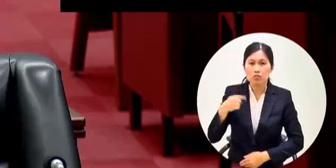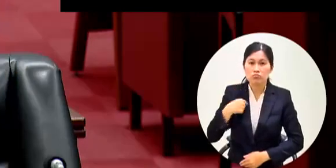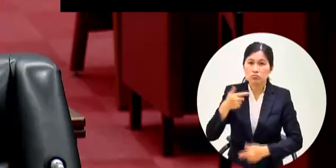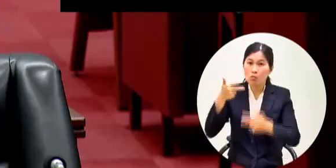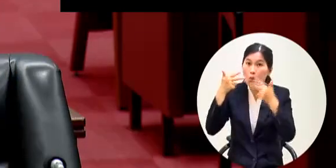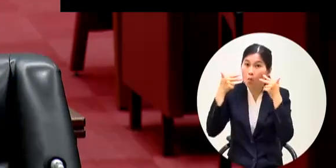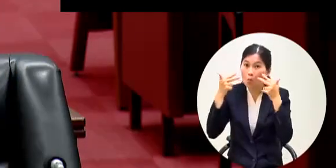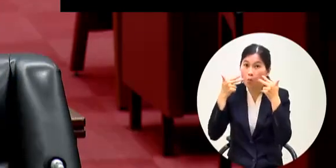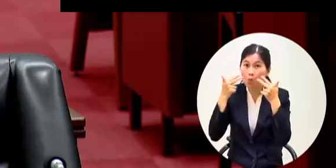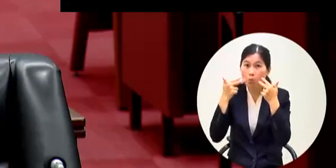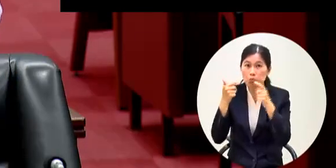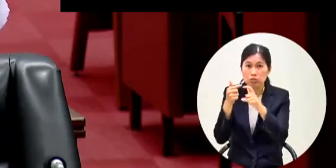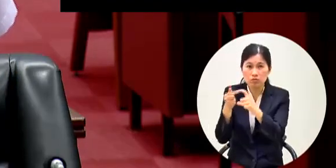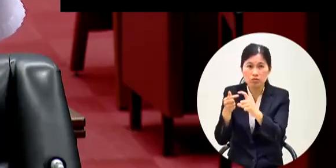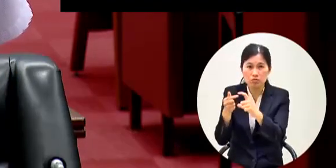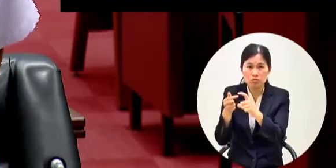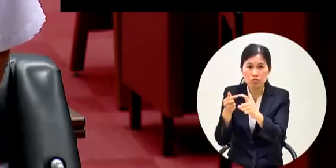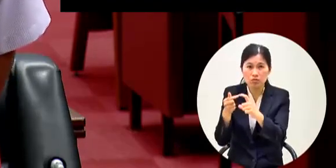有。